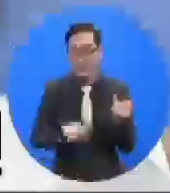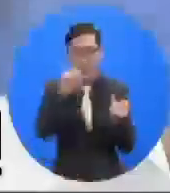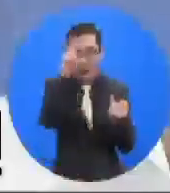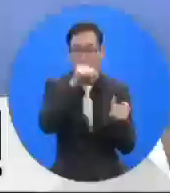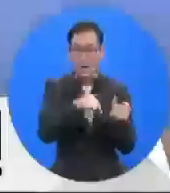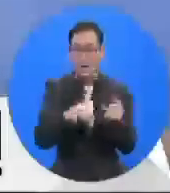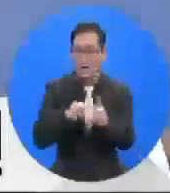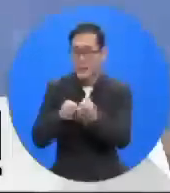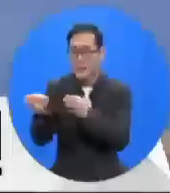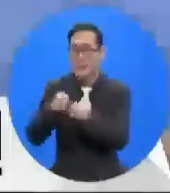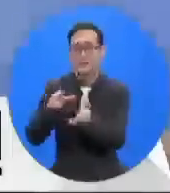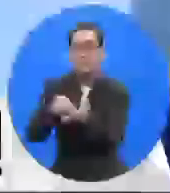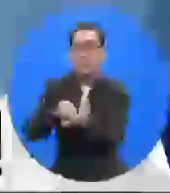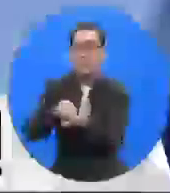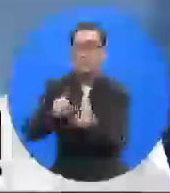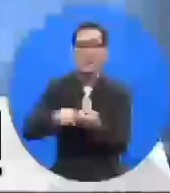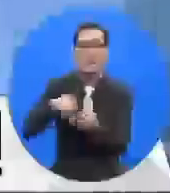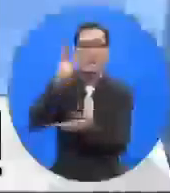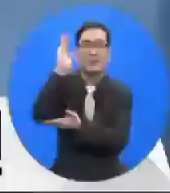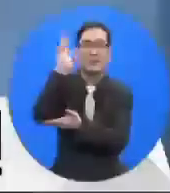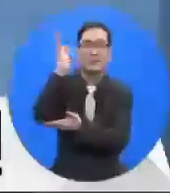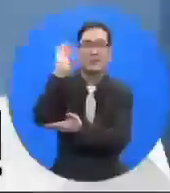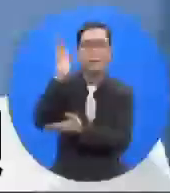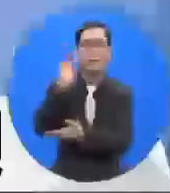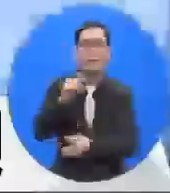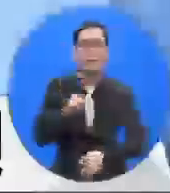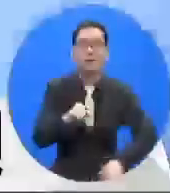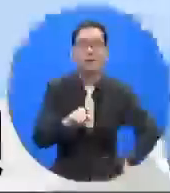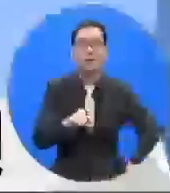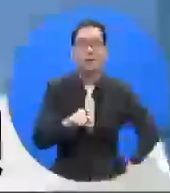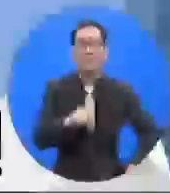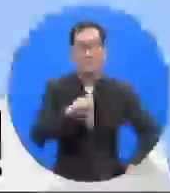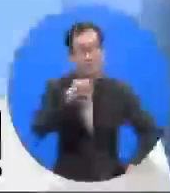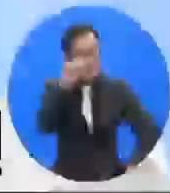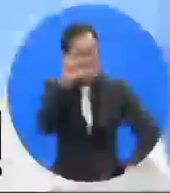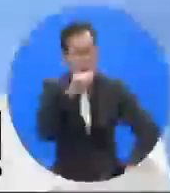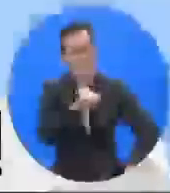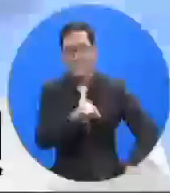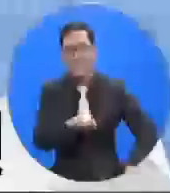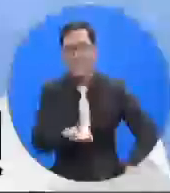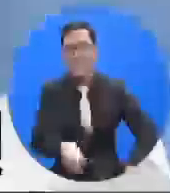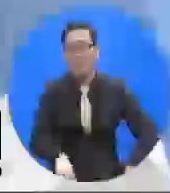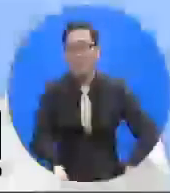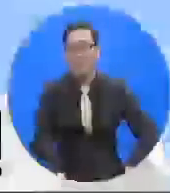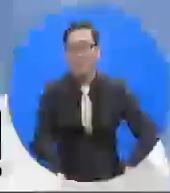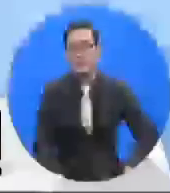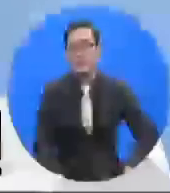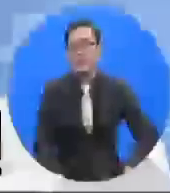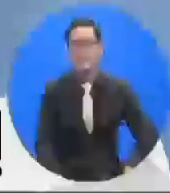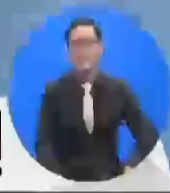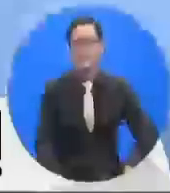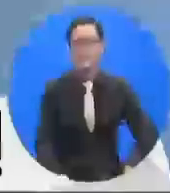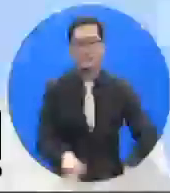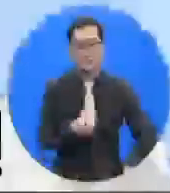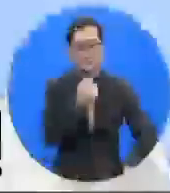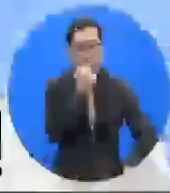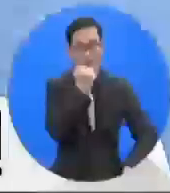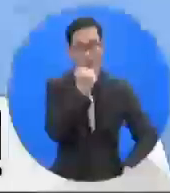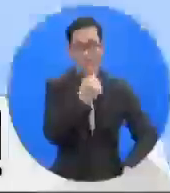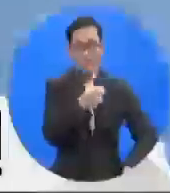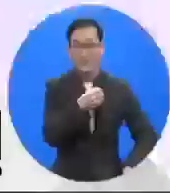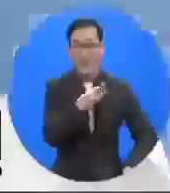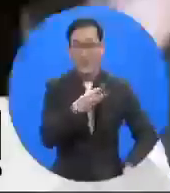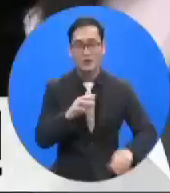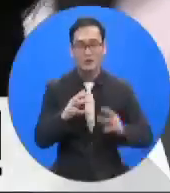갑자기 손혜원 의원이 목포 얘기가 아니라 이거를 하느냐라는 생각이 들었고요. 또 시작하면서 저희가 그 국회의원들이 늘 그